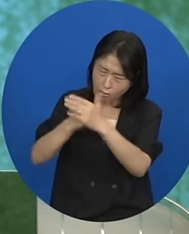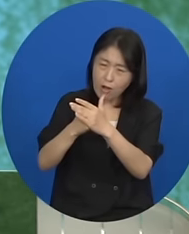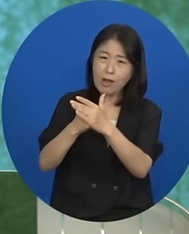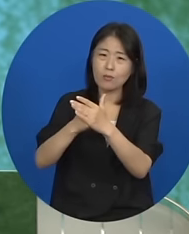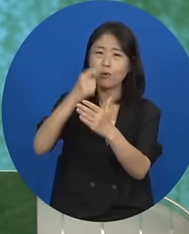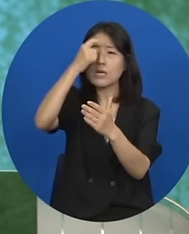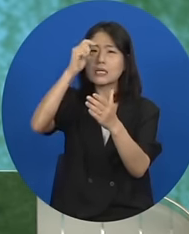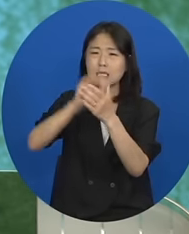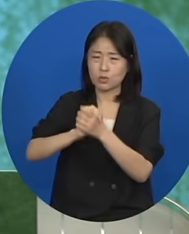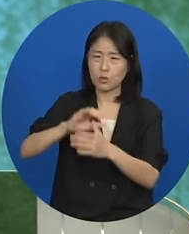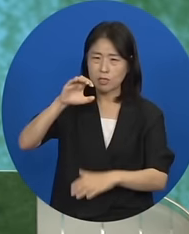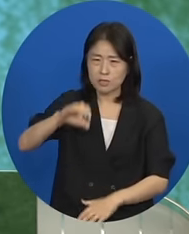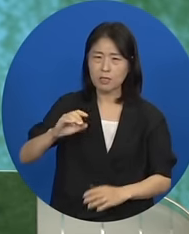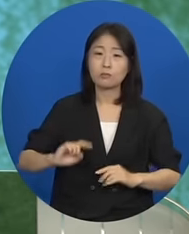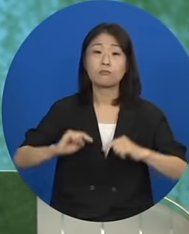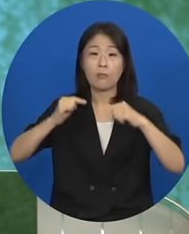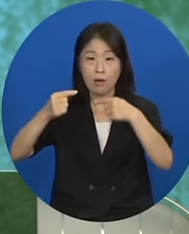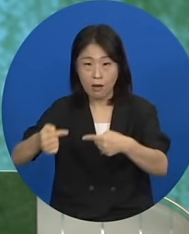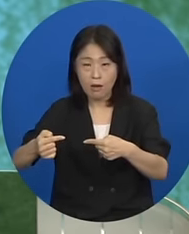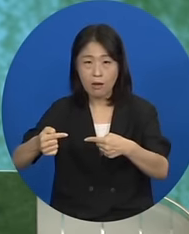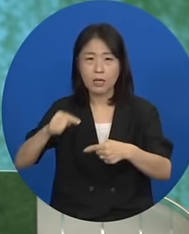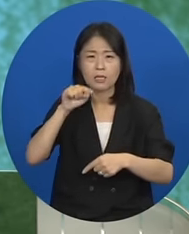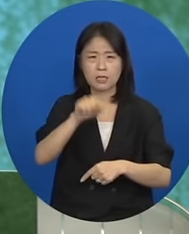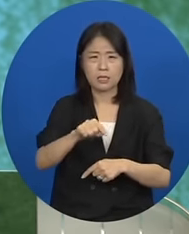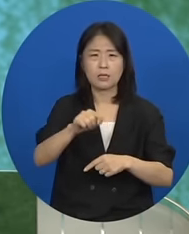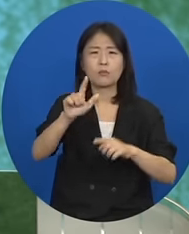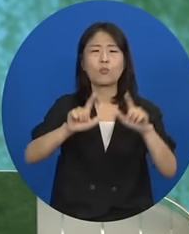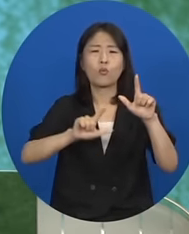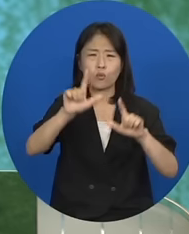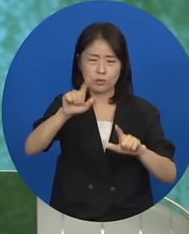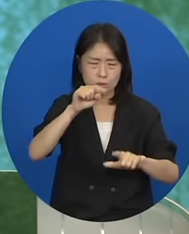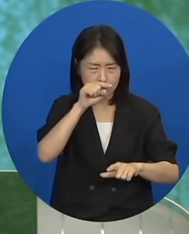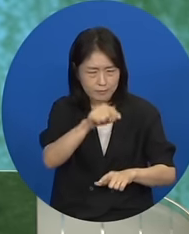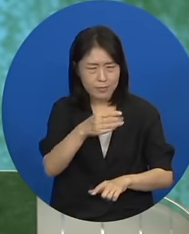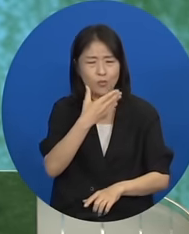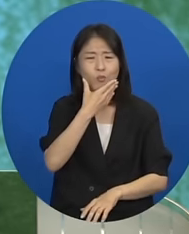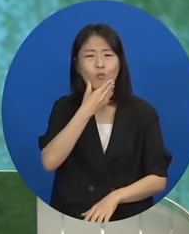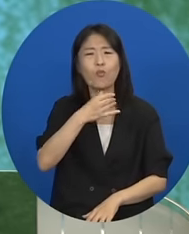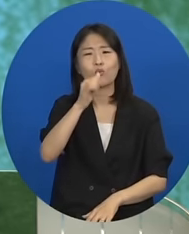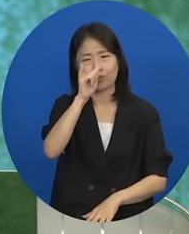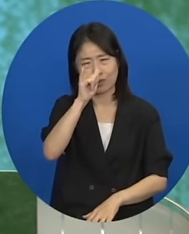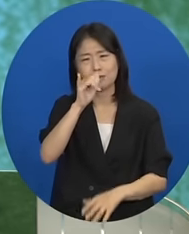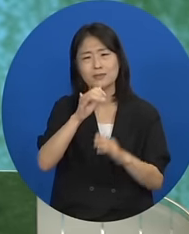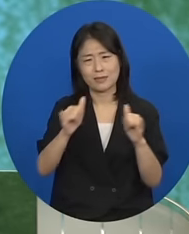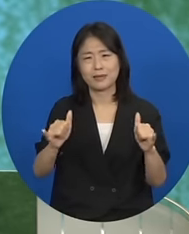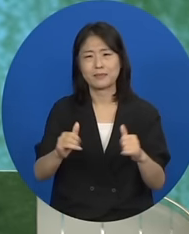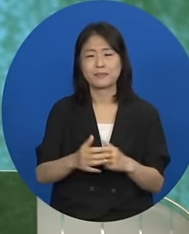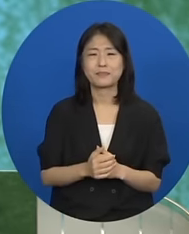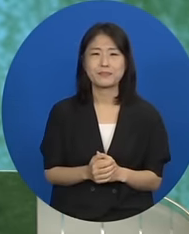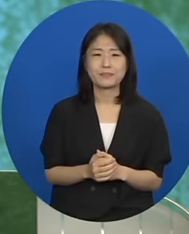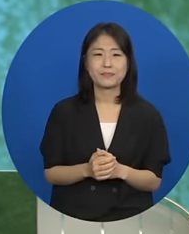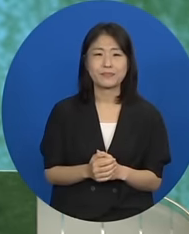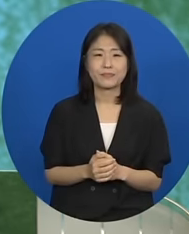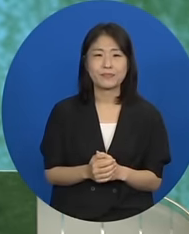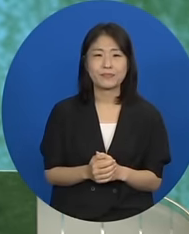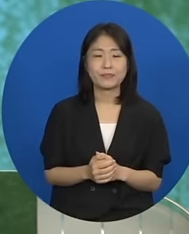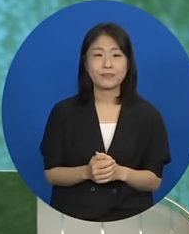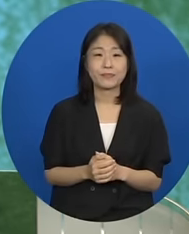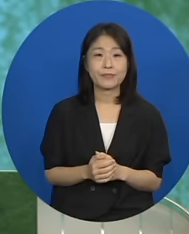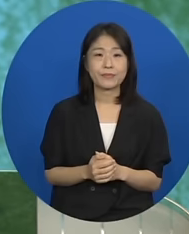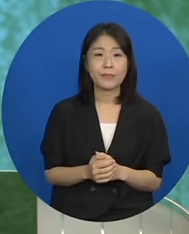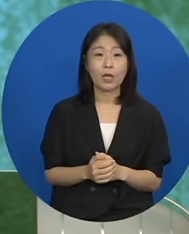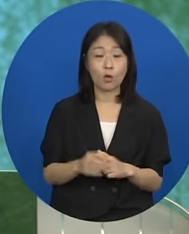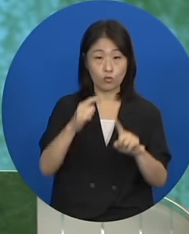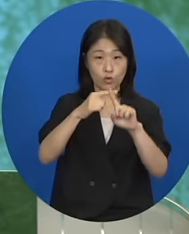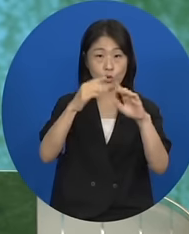자리로 나아가 하진 것 바로 그 상태가 복 있는 사람인 것이죠 저는 단지이 아이들만이 아니고요 지금